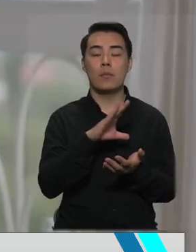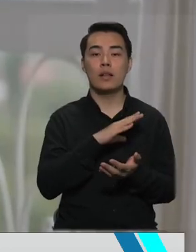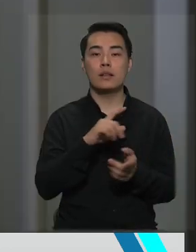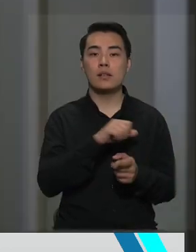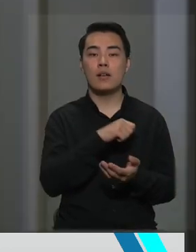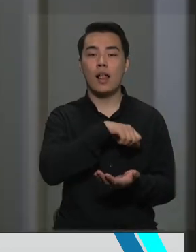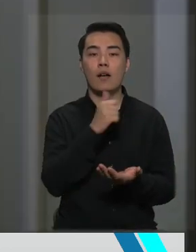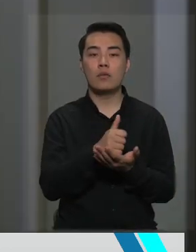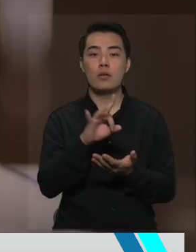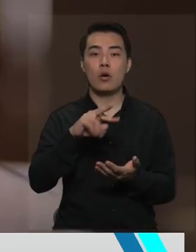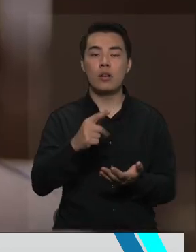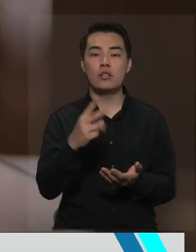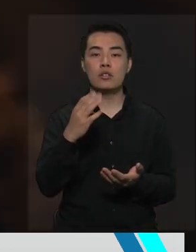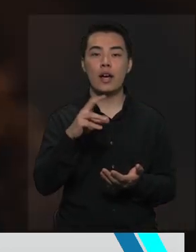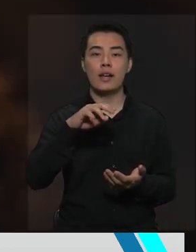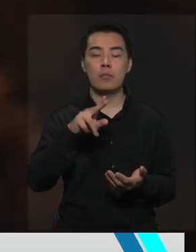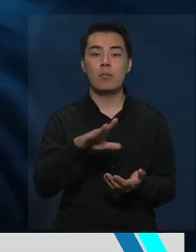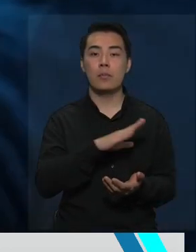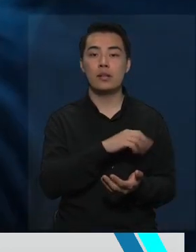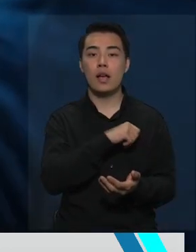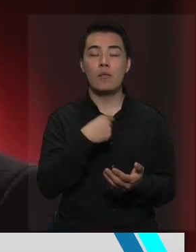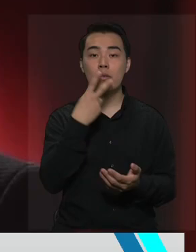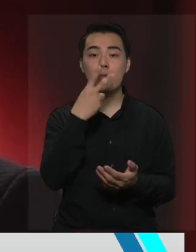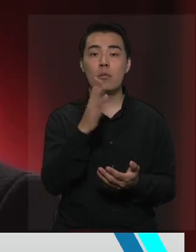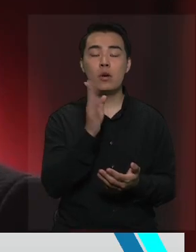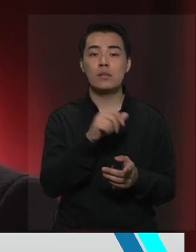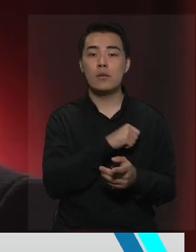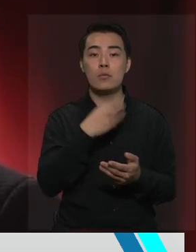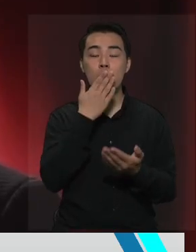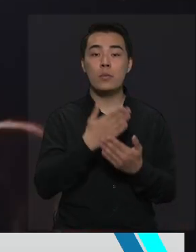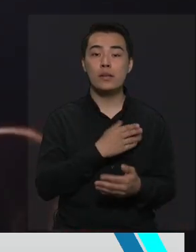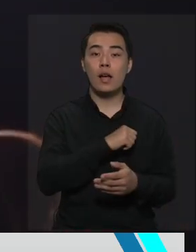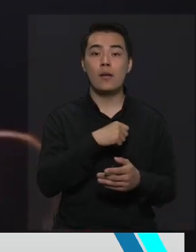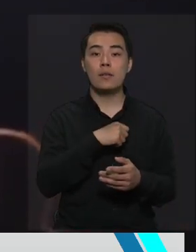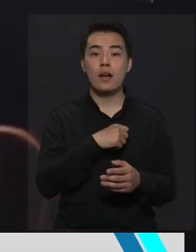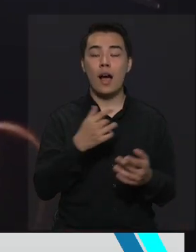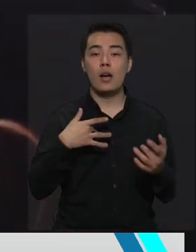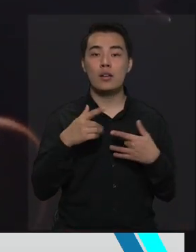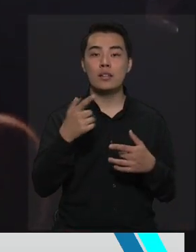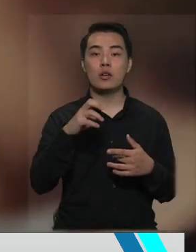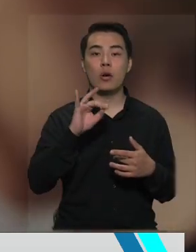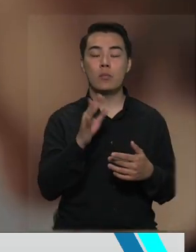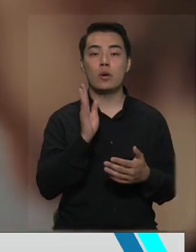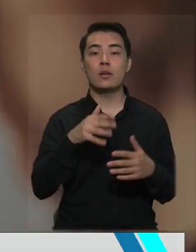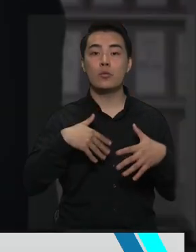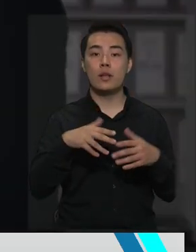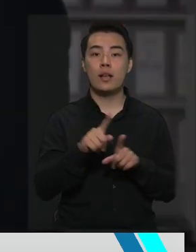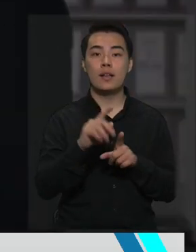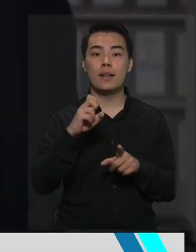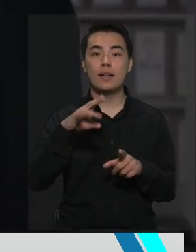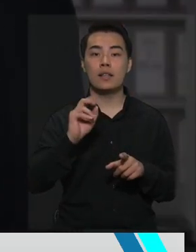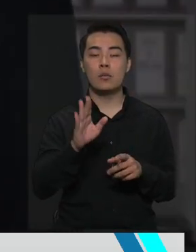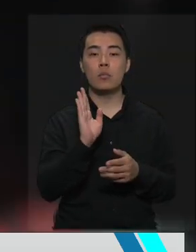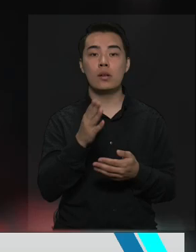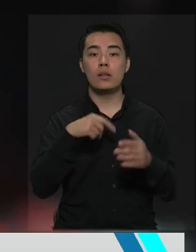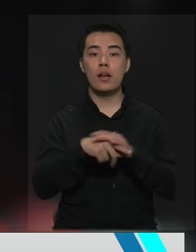главные роли Шарип серии впервые Зрители увидят полюбившегося артиста в роли романтического героя для грузинского актера Ильич хаидзе